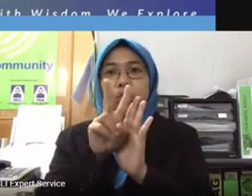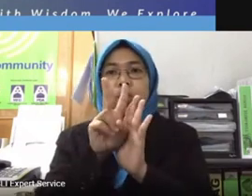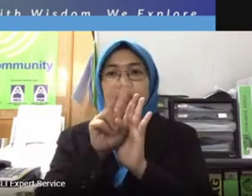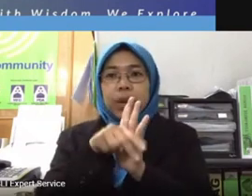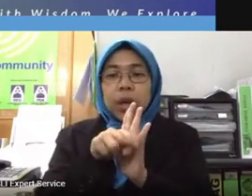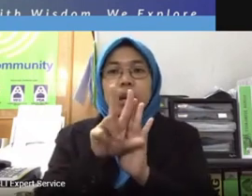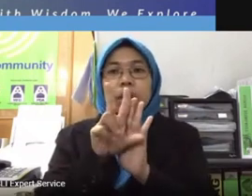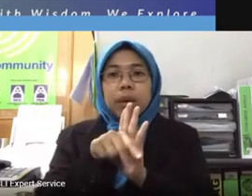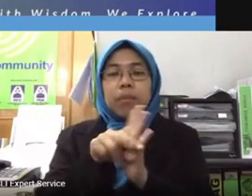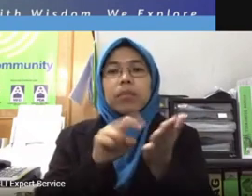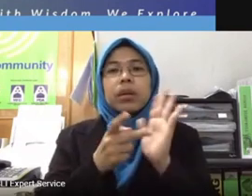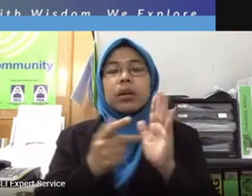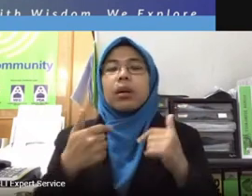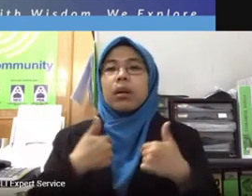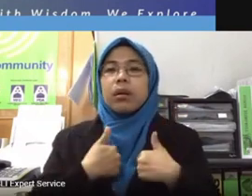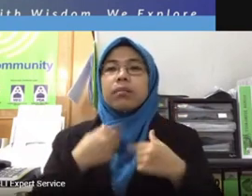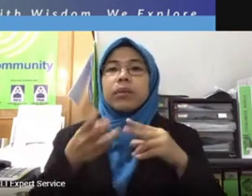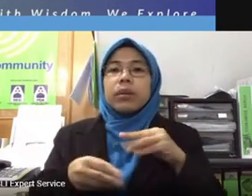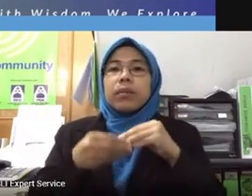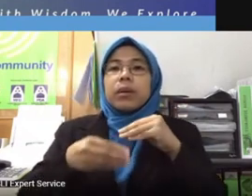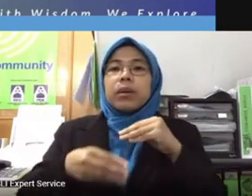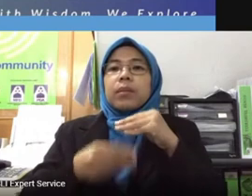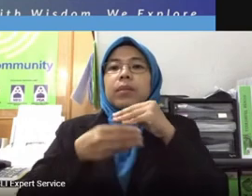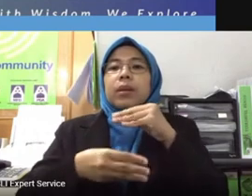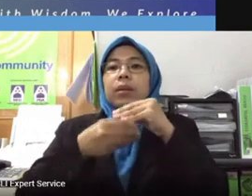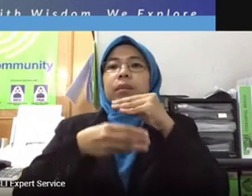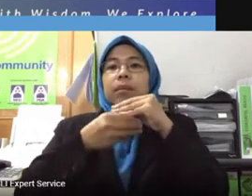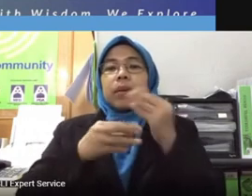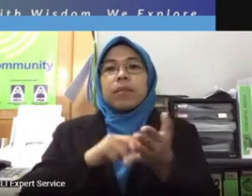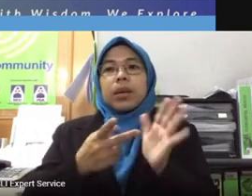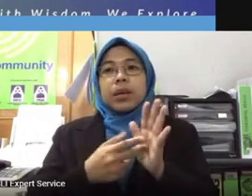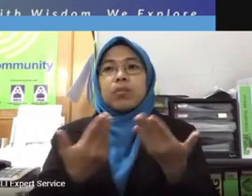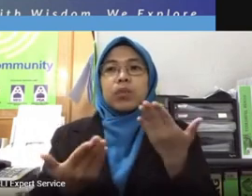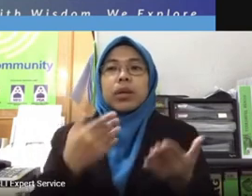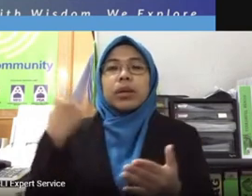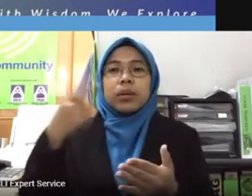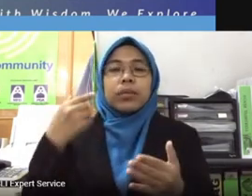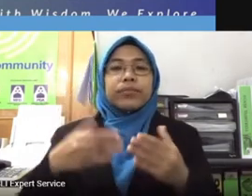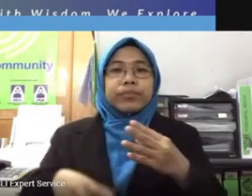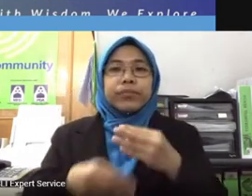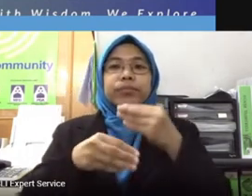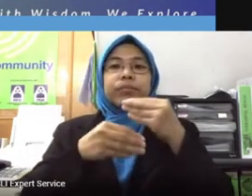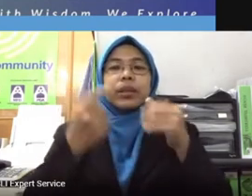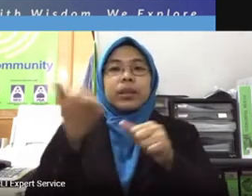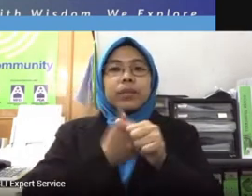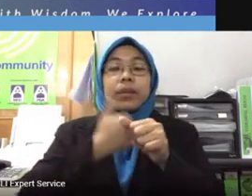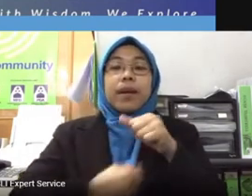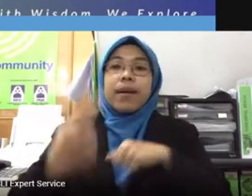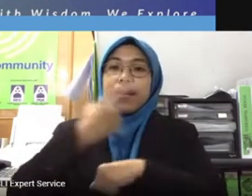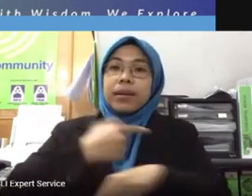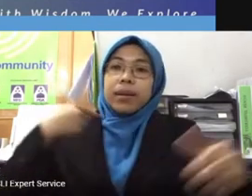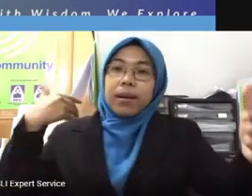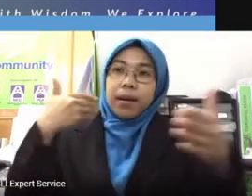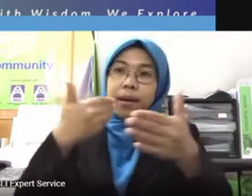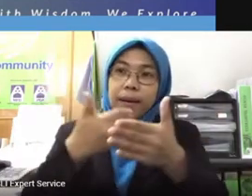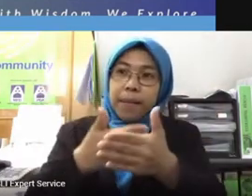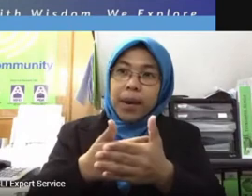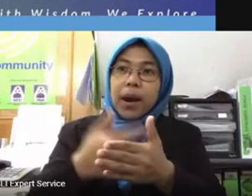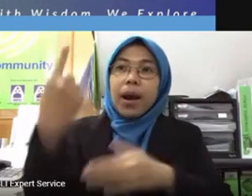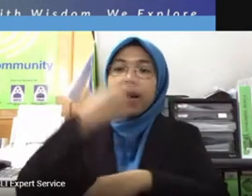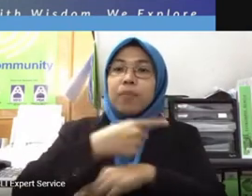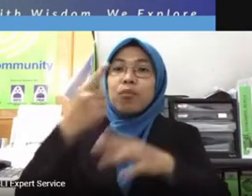tu akan meningkat. Duration saya buat plank tu akan sentiasa meningkat dari hari ke hari. Sampailah di akhir pada